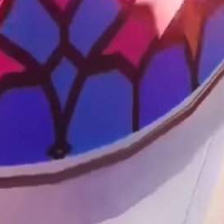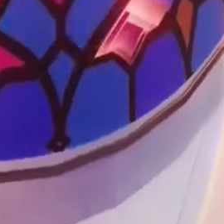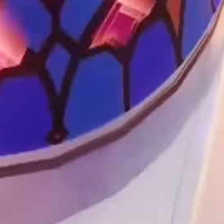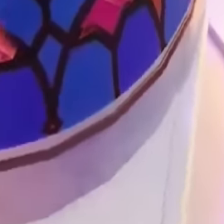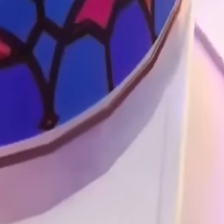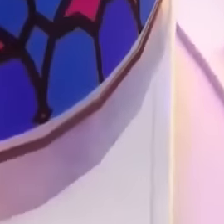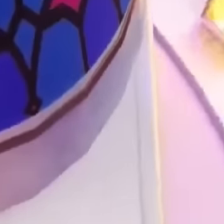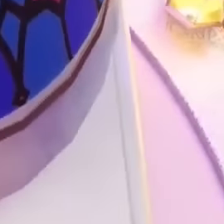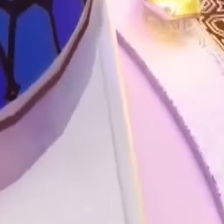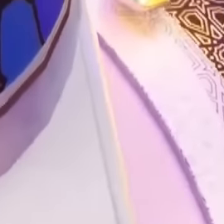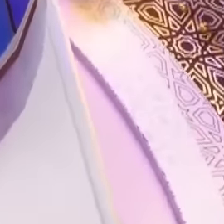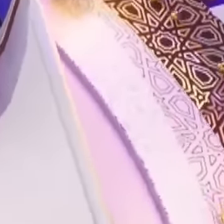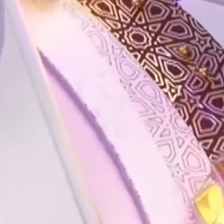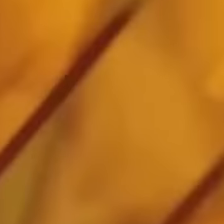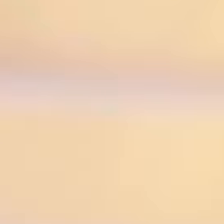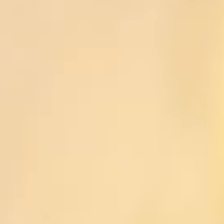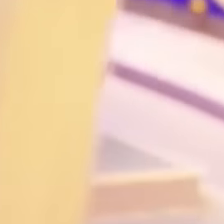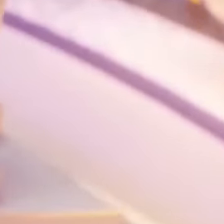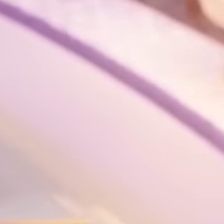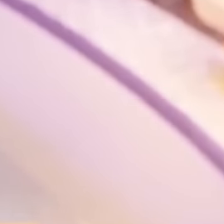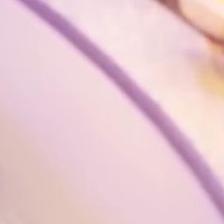Ya yaabbalamin.